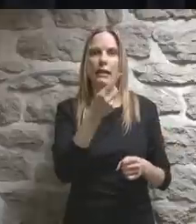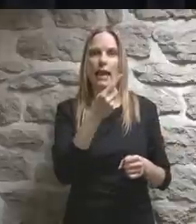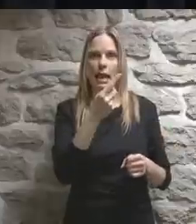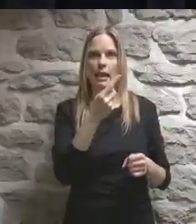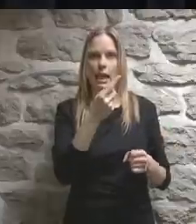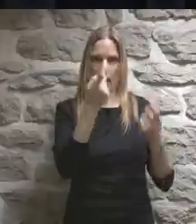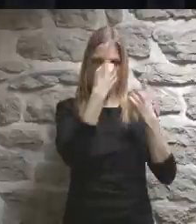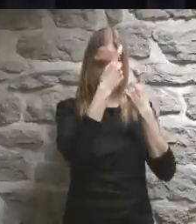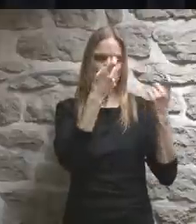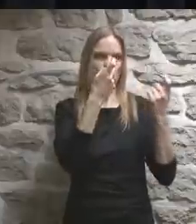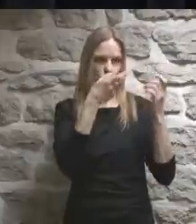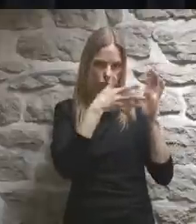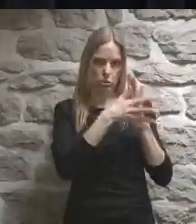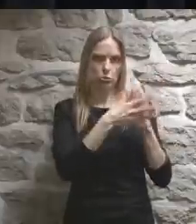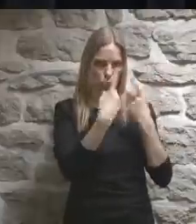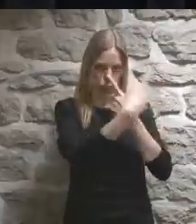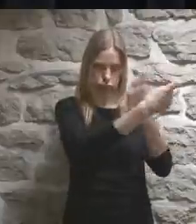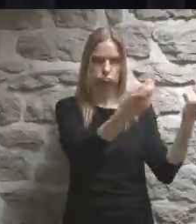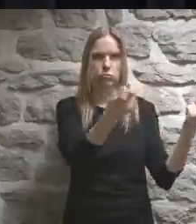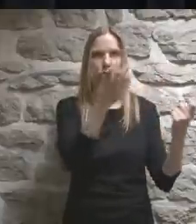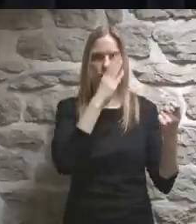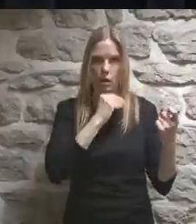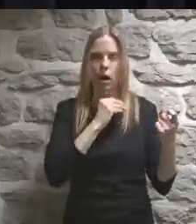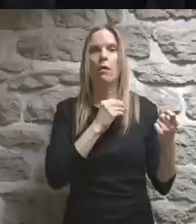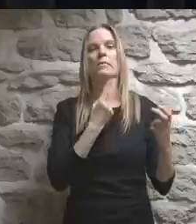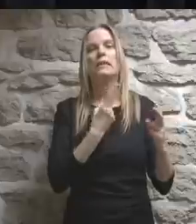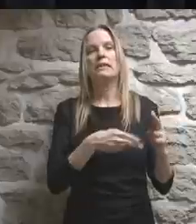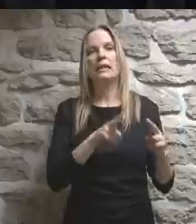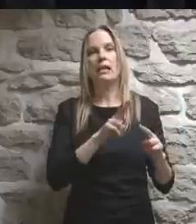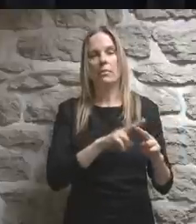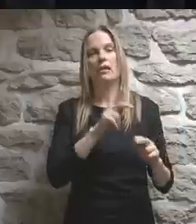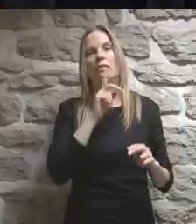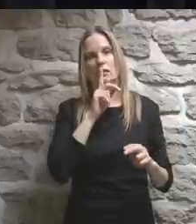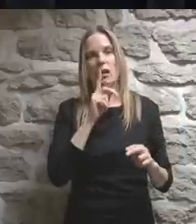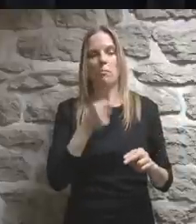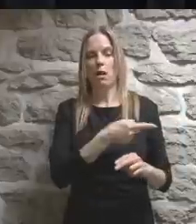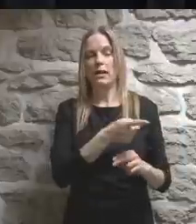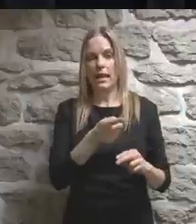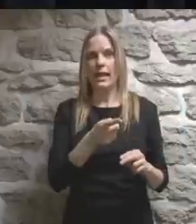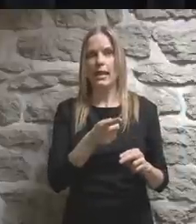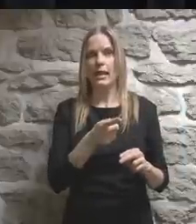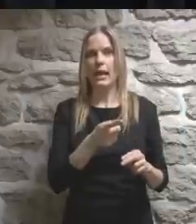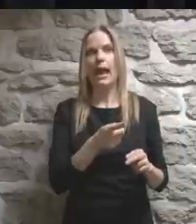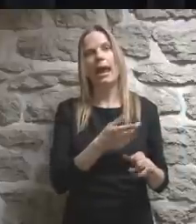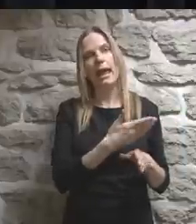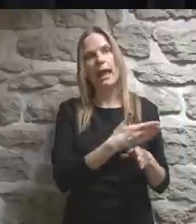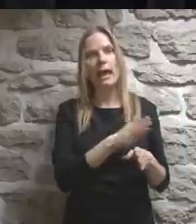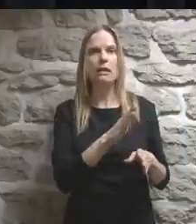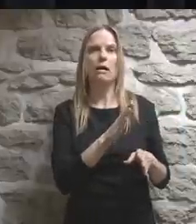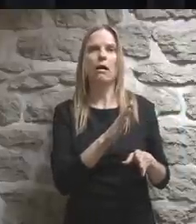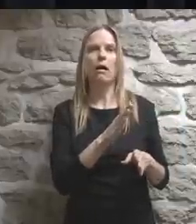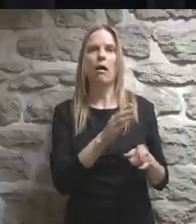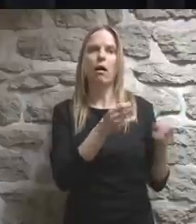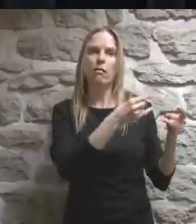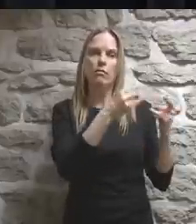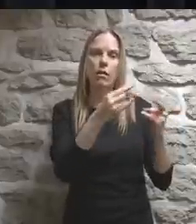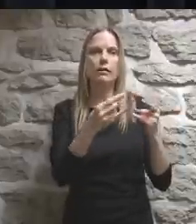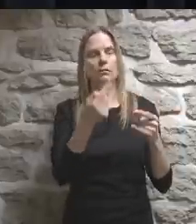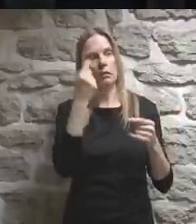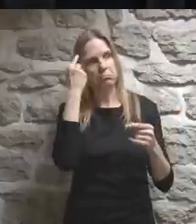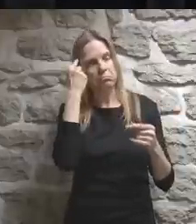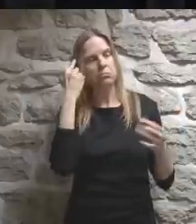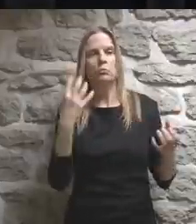sisu, siis ka seal siis üritame mõelda